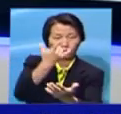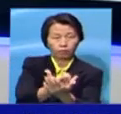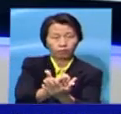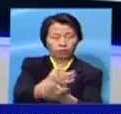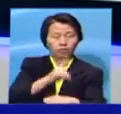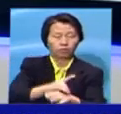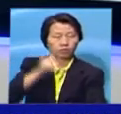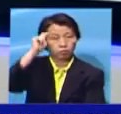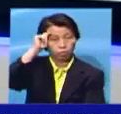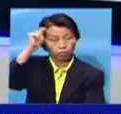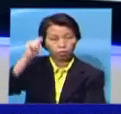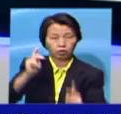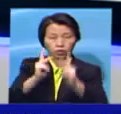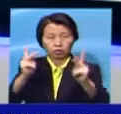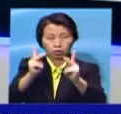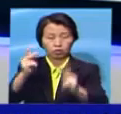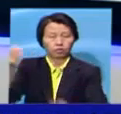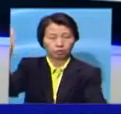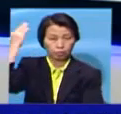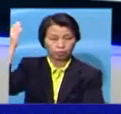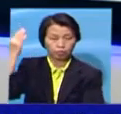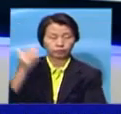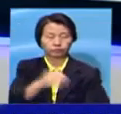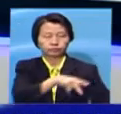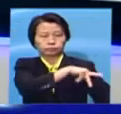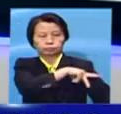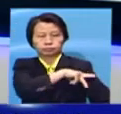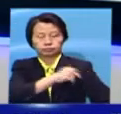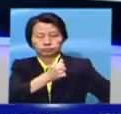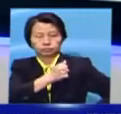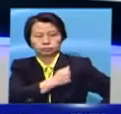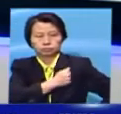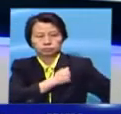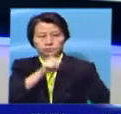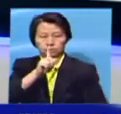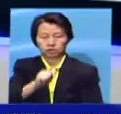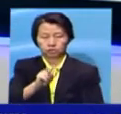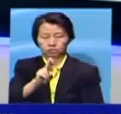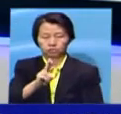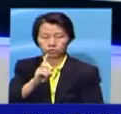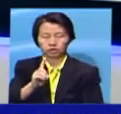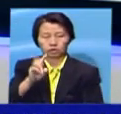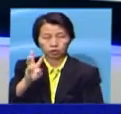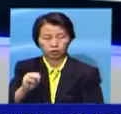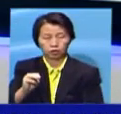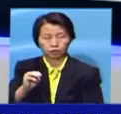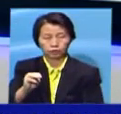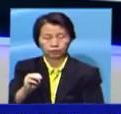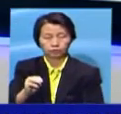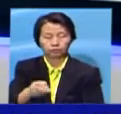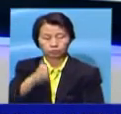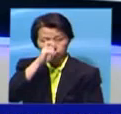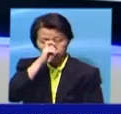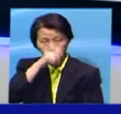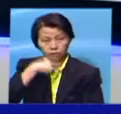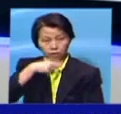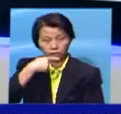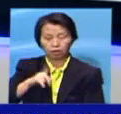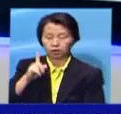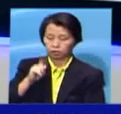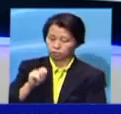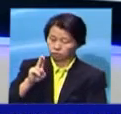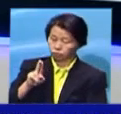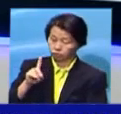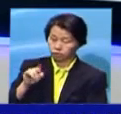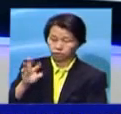kemaman Terengganu kamamis lalu Panglima tentera udara diraja Malaysia tudm jeneral Datuk Seri eendi buang menegaskan tudm